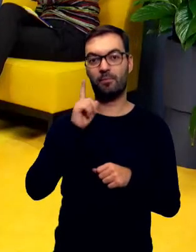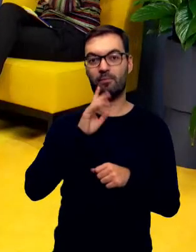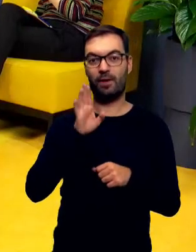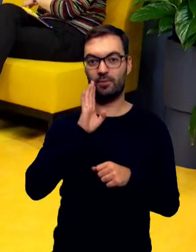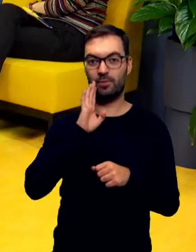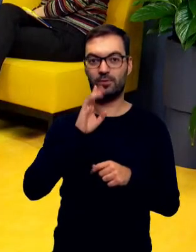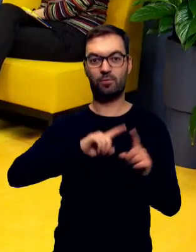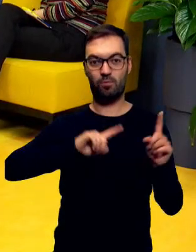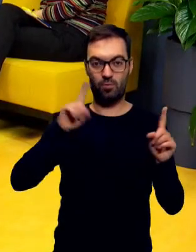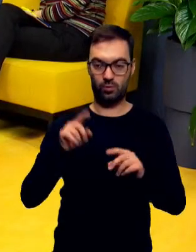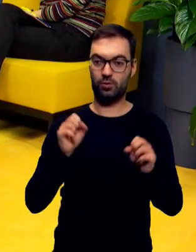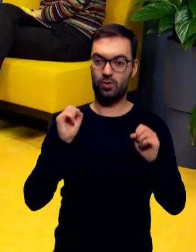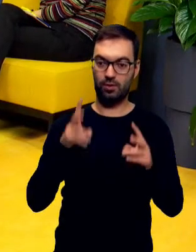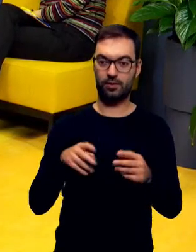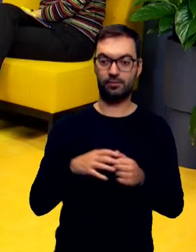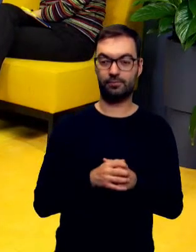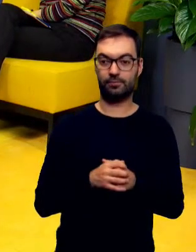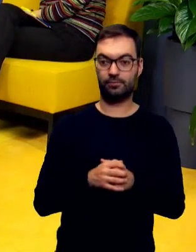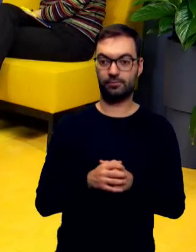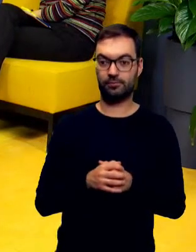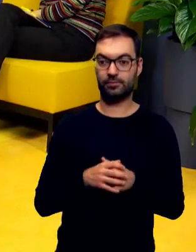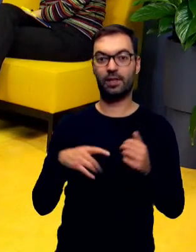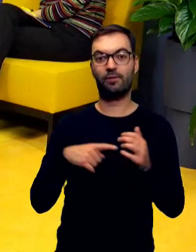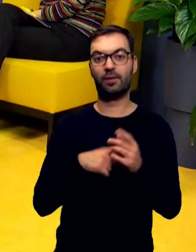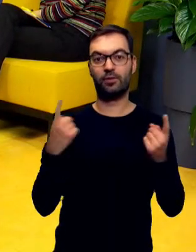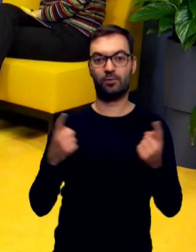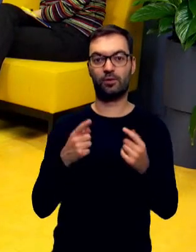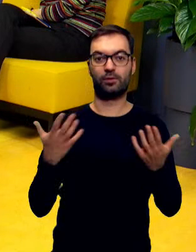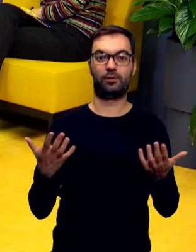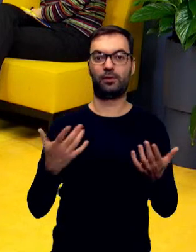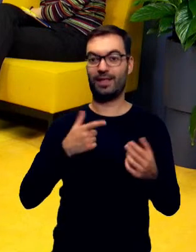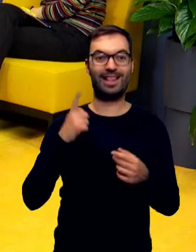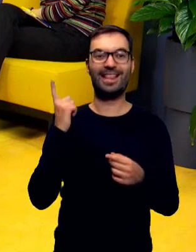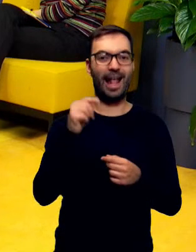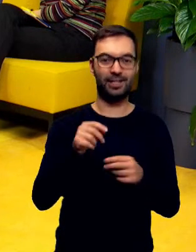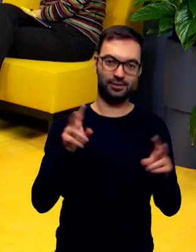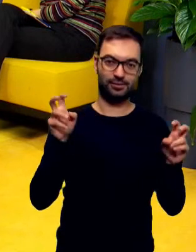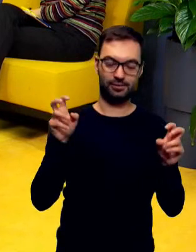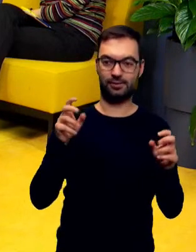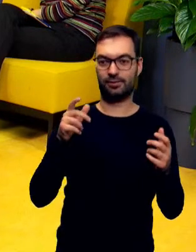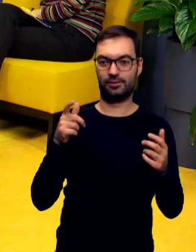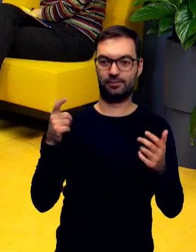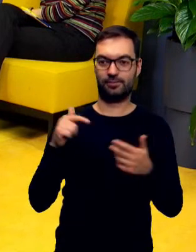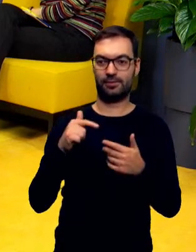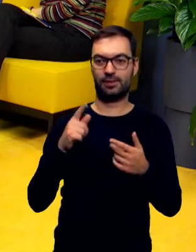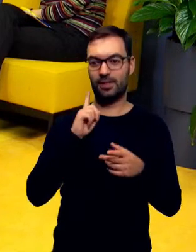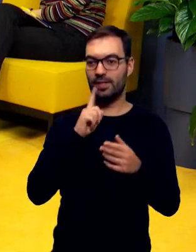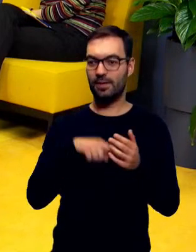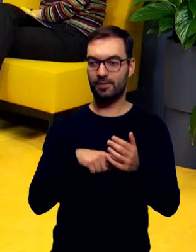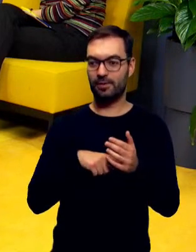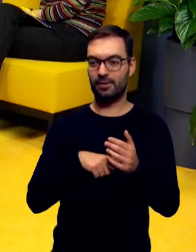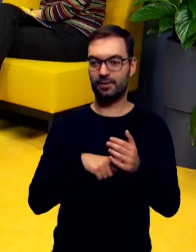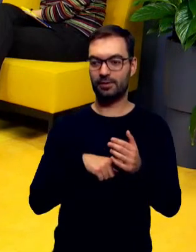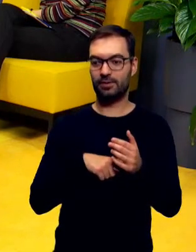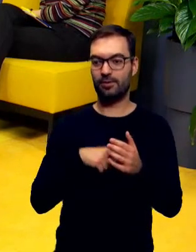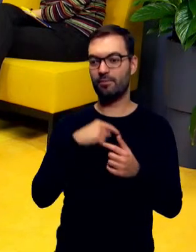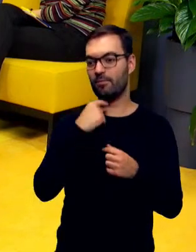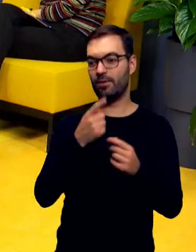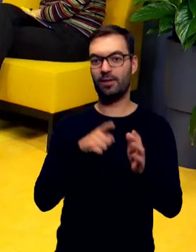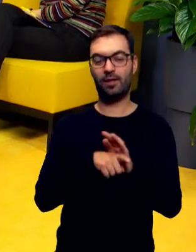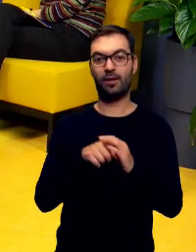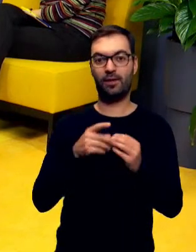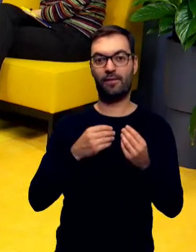prawdopodobieństwo wystąpienia burz i teraz no, w takiej sytuacji to nie idź należałoby tak naprawdę formułować